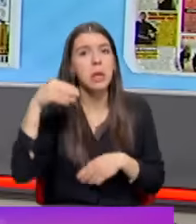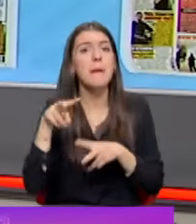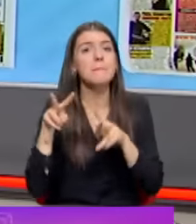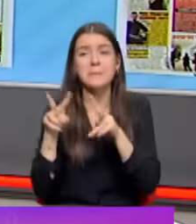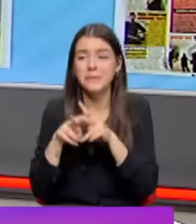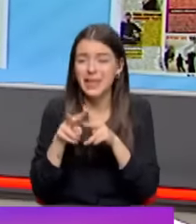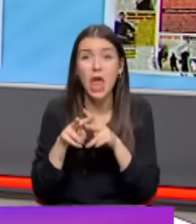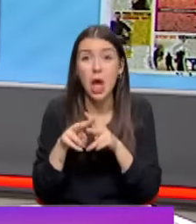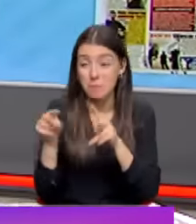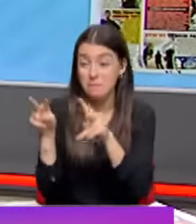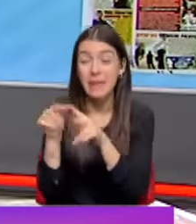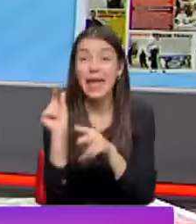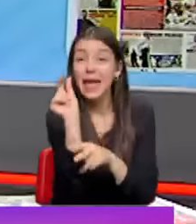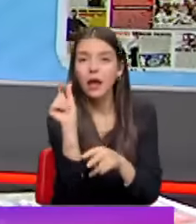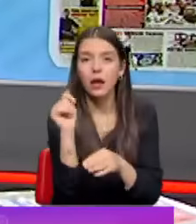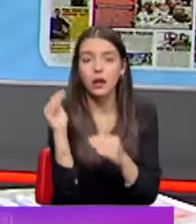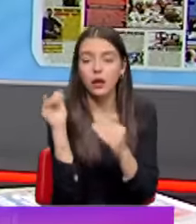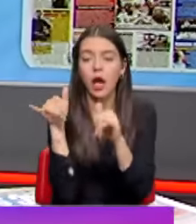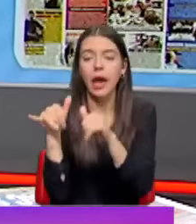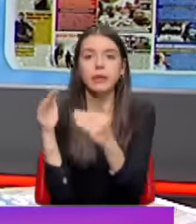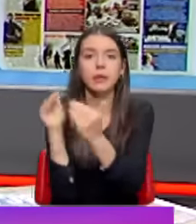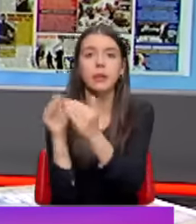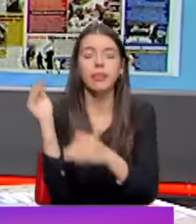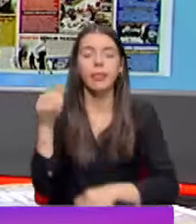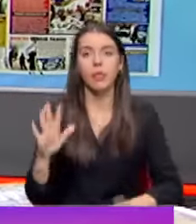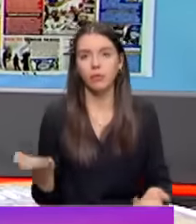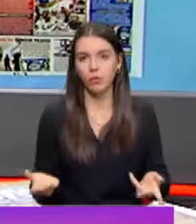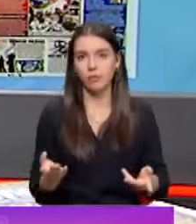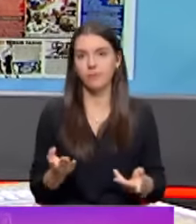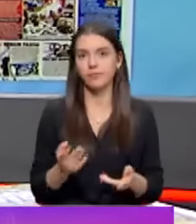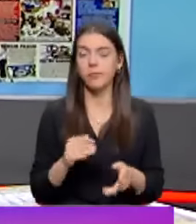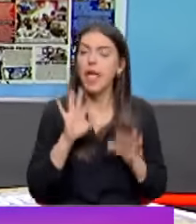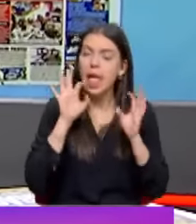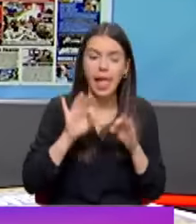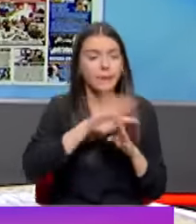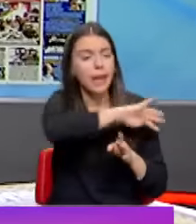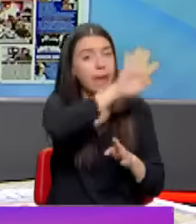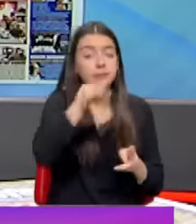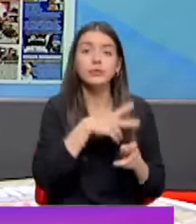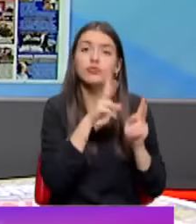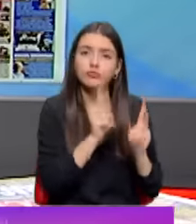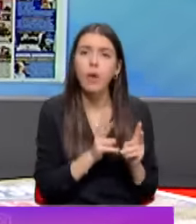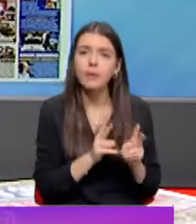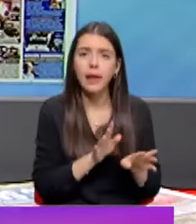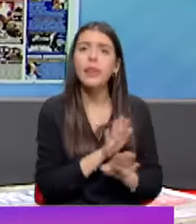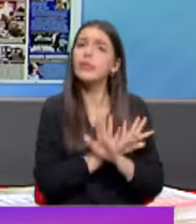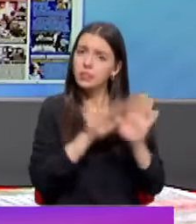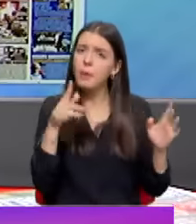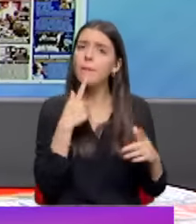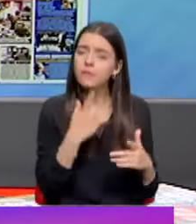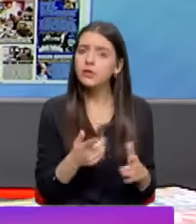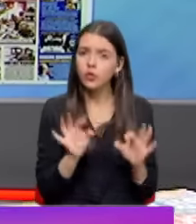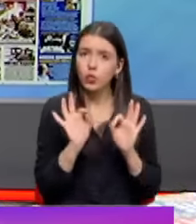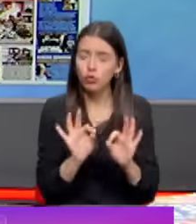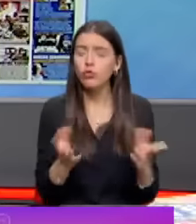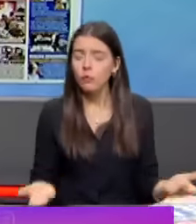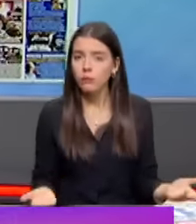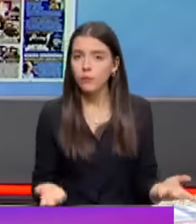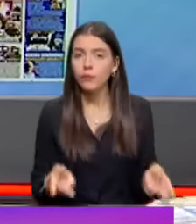M'sine yaklaşamaz. Olabilir bunlar, geri kalan her şey normal olduğunda tamam diyebileceğimiz durumlar.